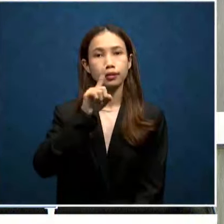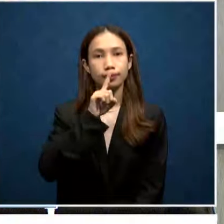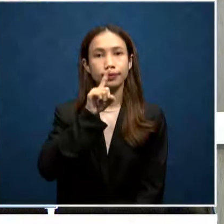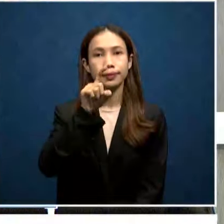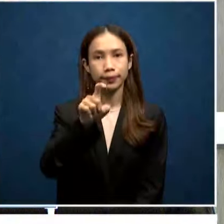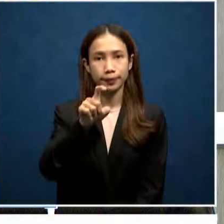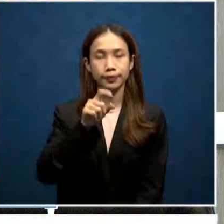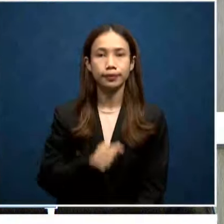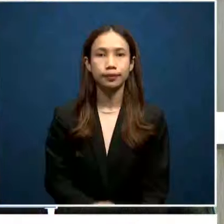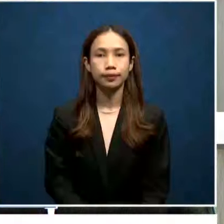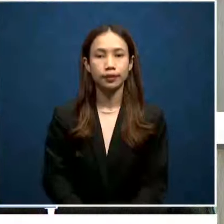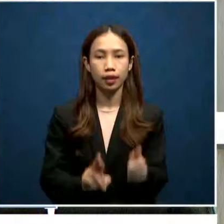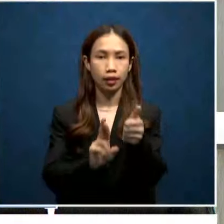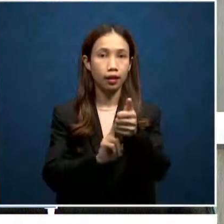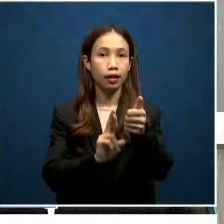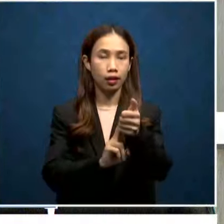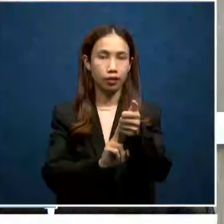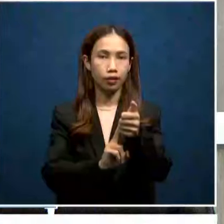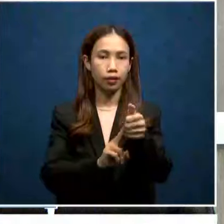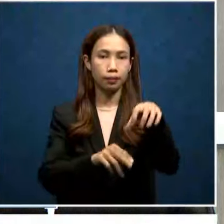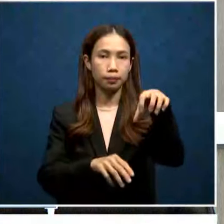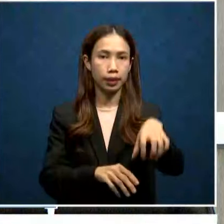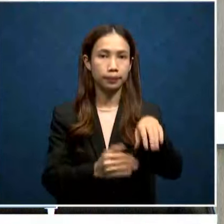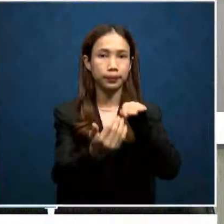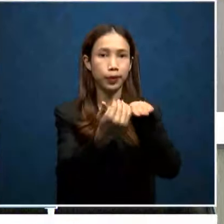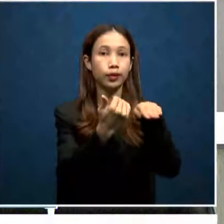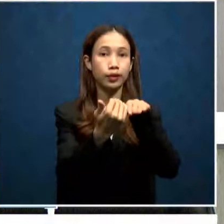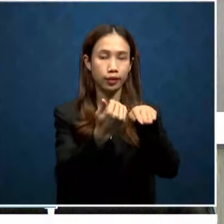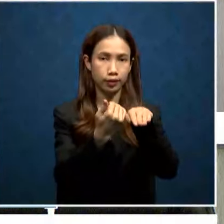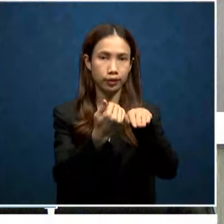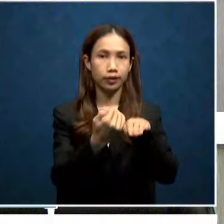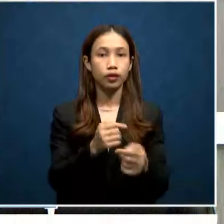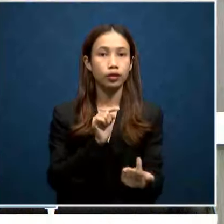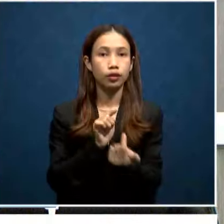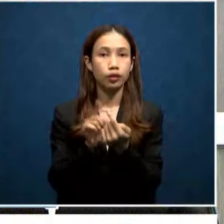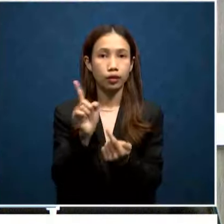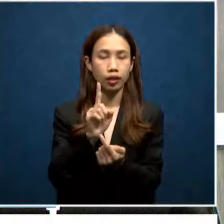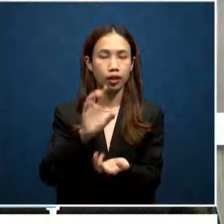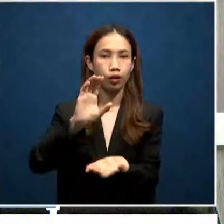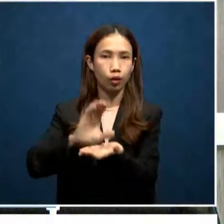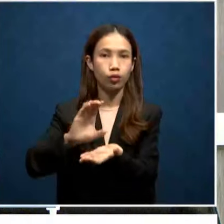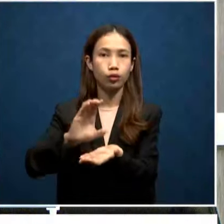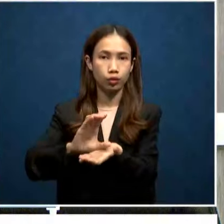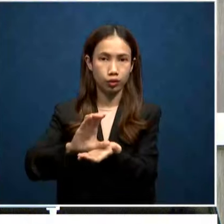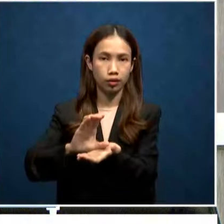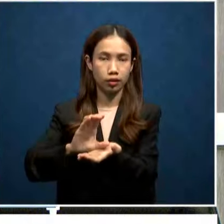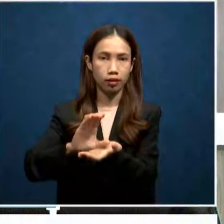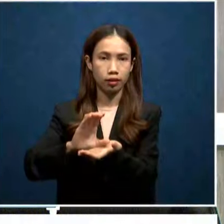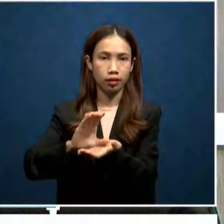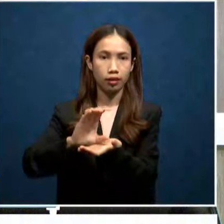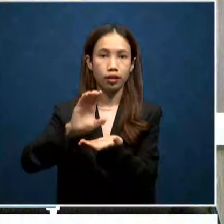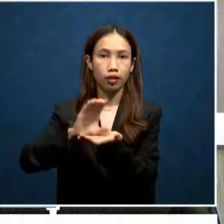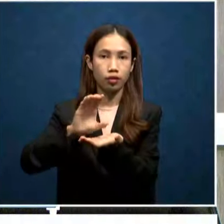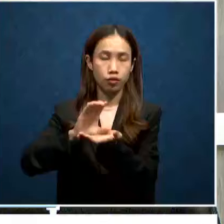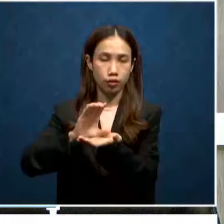ถามท่านรองอธิบดีกรมการขนส่งทางบกก็เกี่ยวกับเรื่องกองทุนเพื่อความปลอดภัยบน